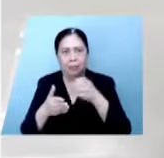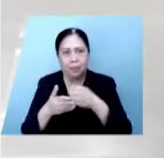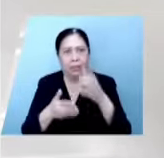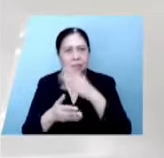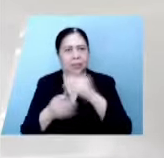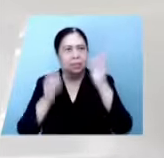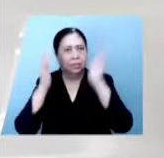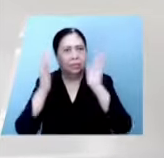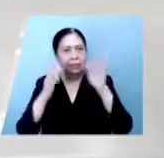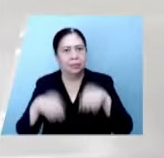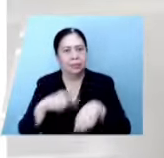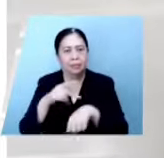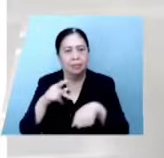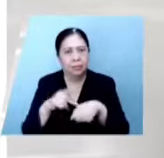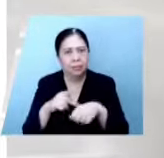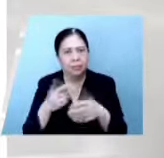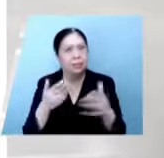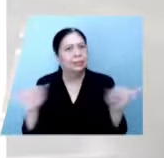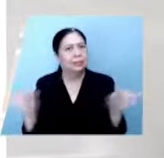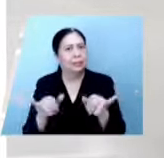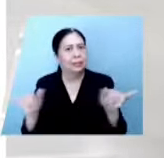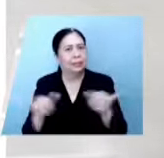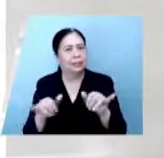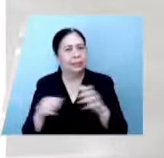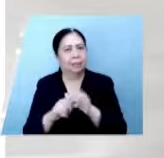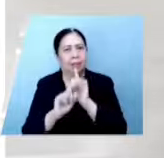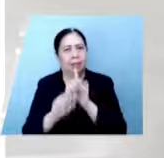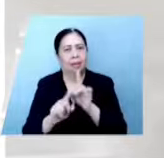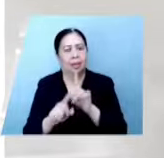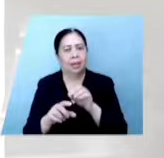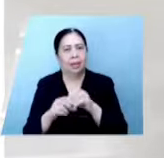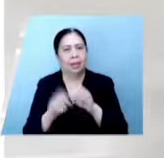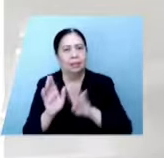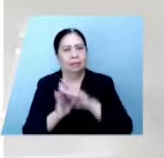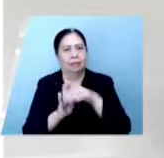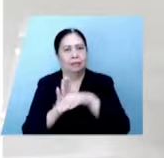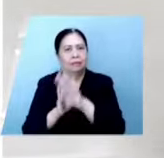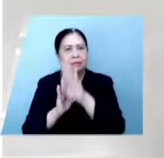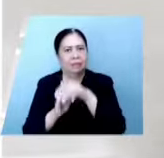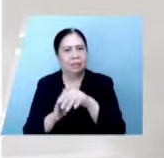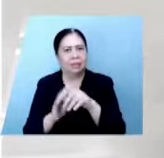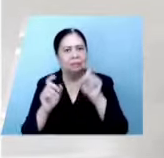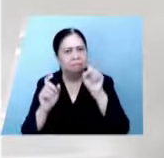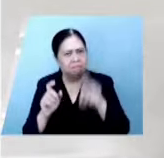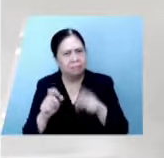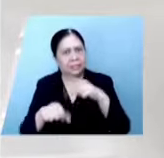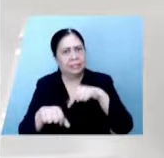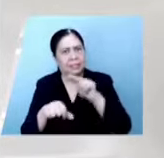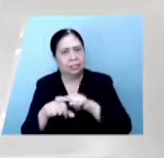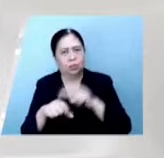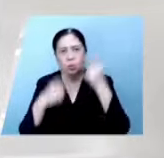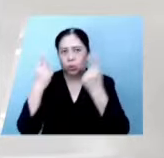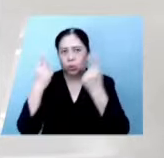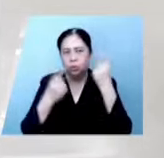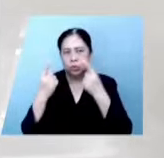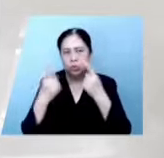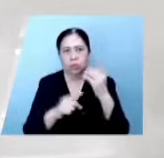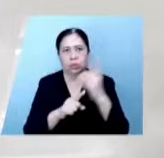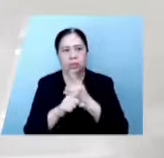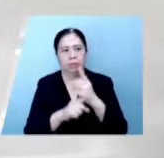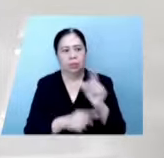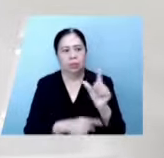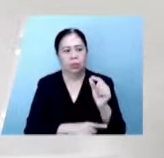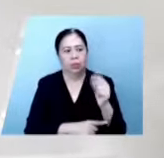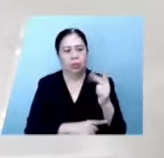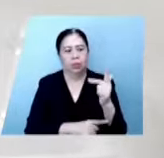bansa. Halos singdami yan ng mga sumagot sa inflation bilang urgent national concern sa December